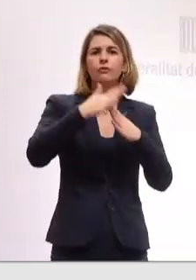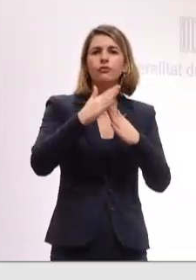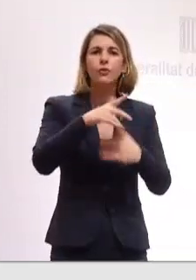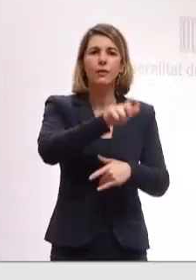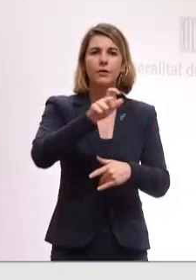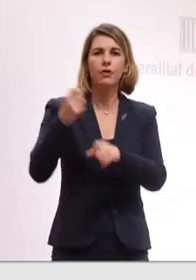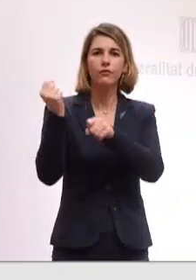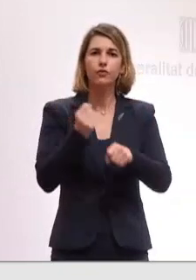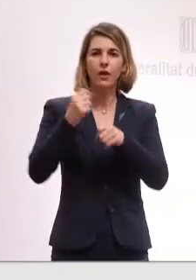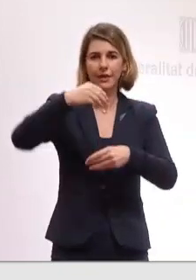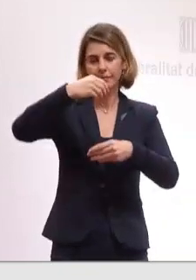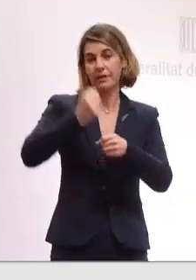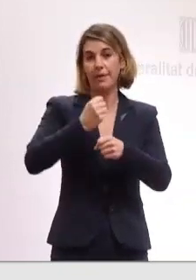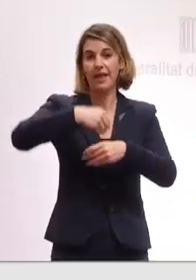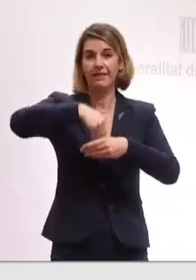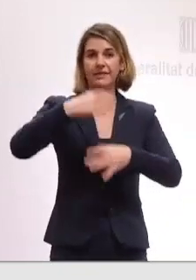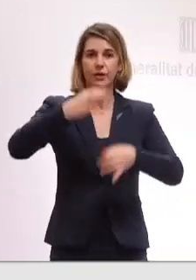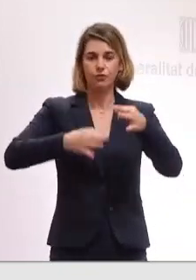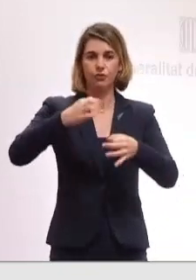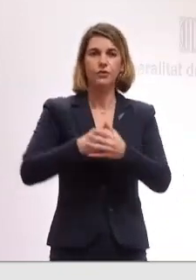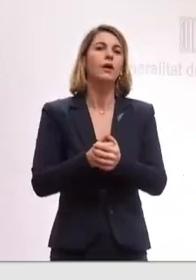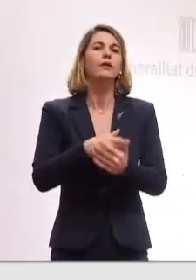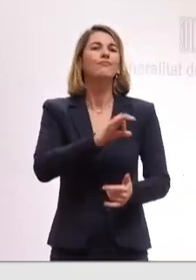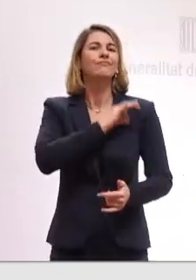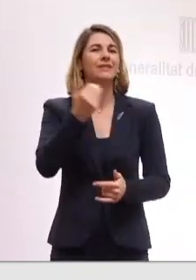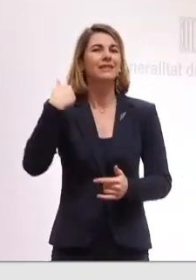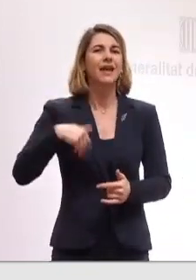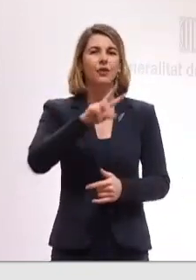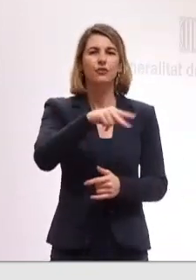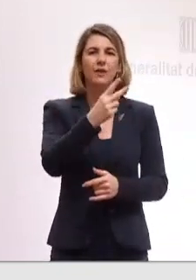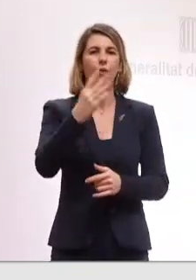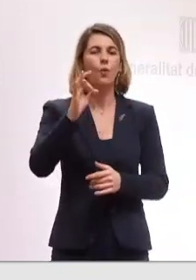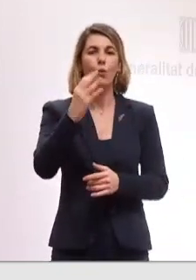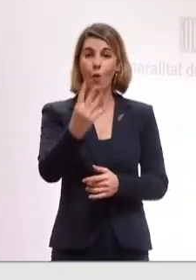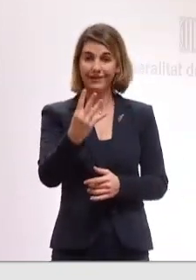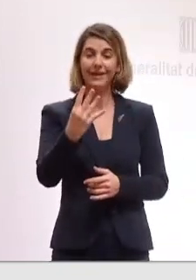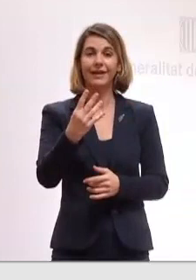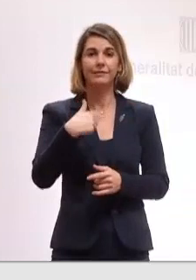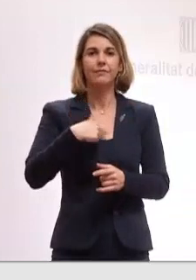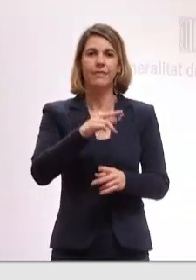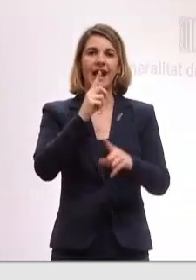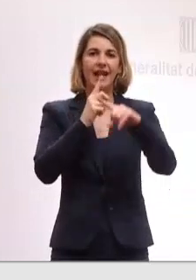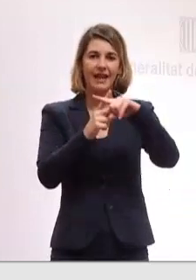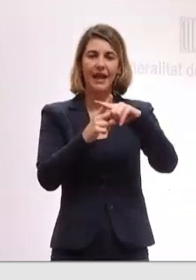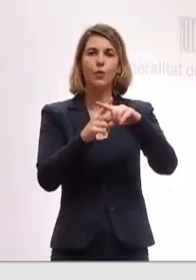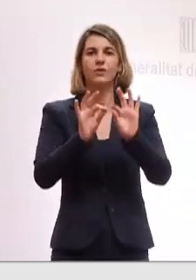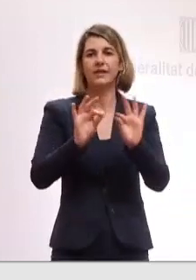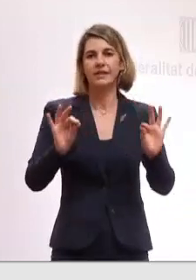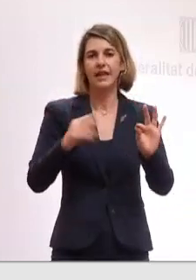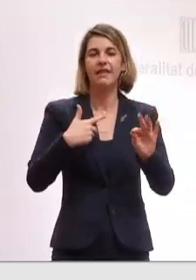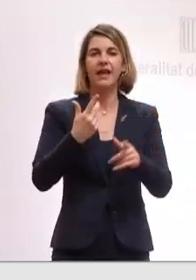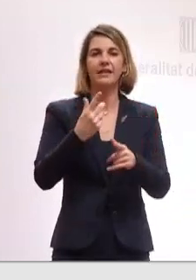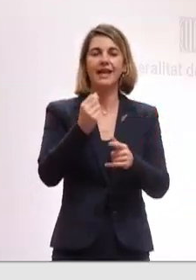que han treballat en aquest jutjat. Va ser guardonat pel Ministeri de Justícia l'any 2004 amb la Creu Senzilla de Sant Raimon de